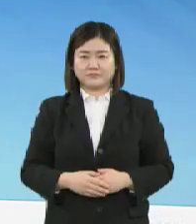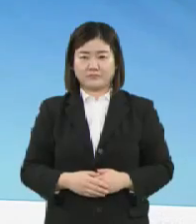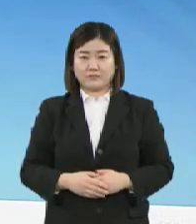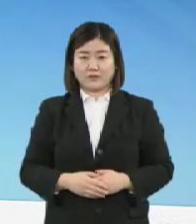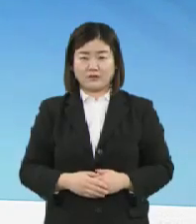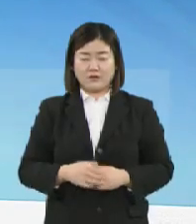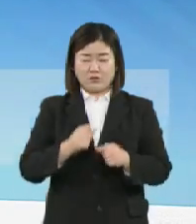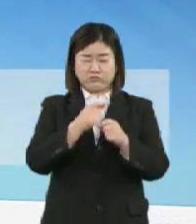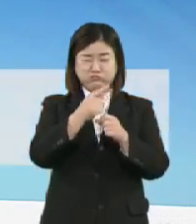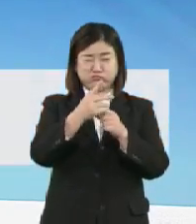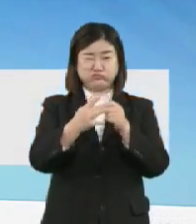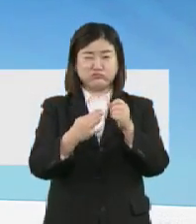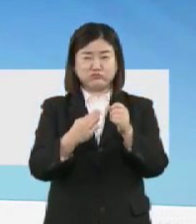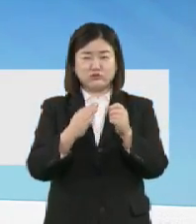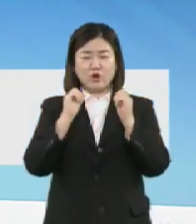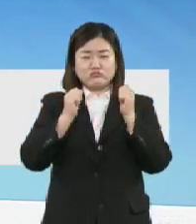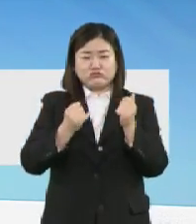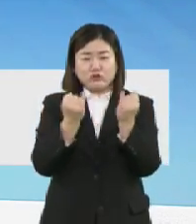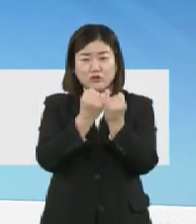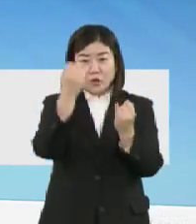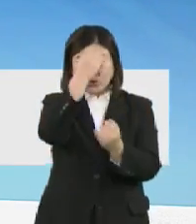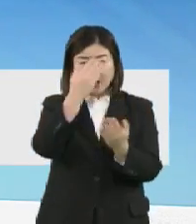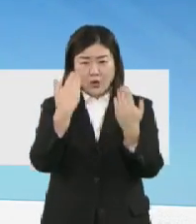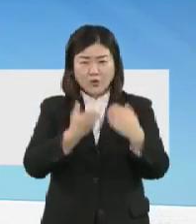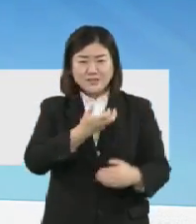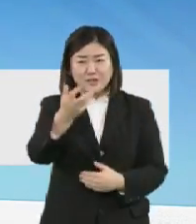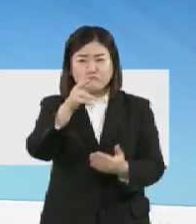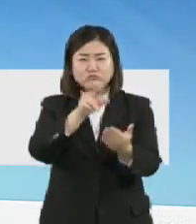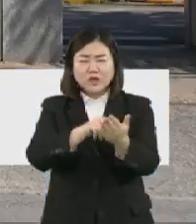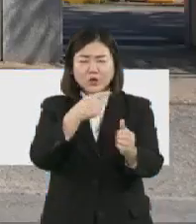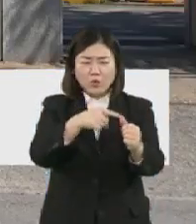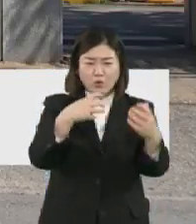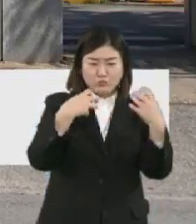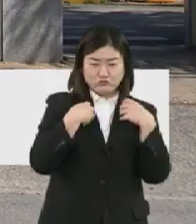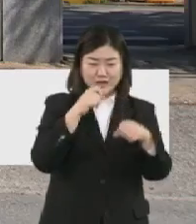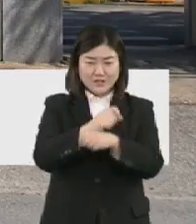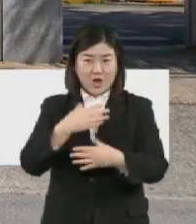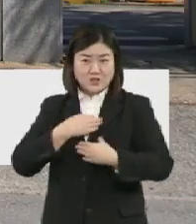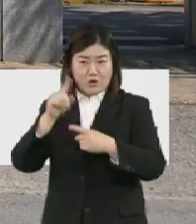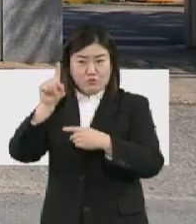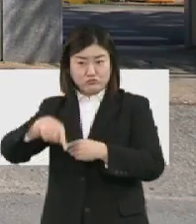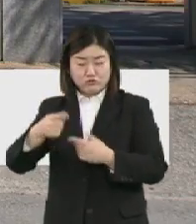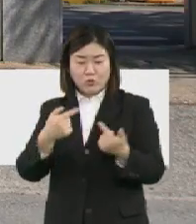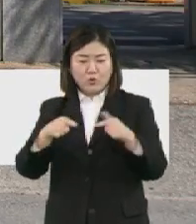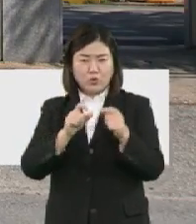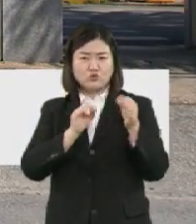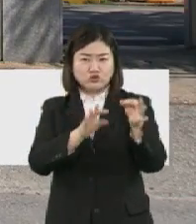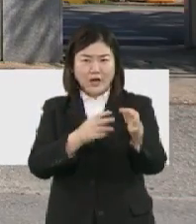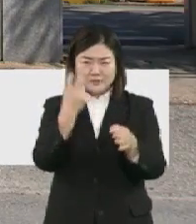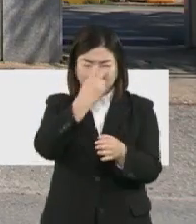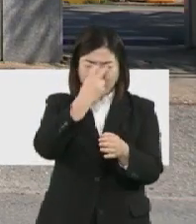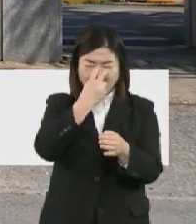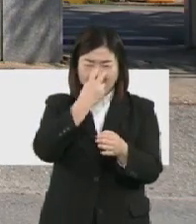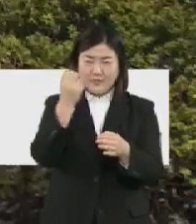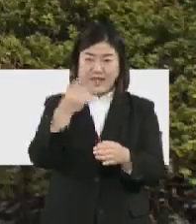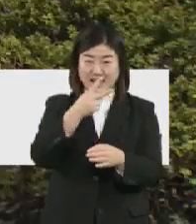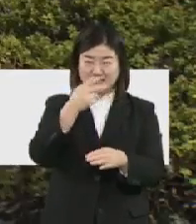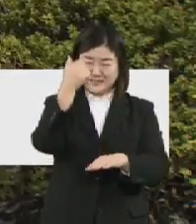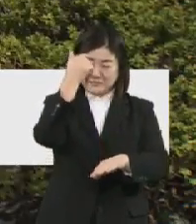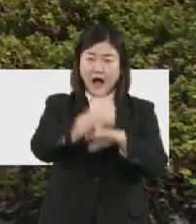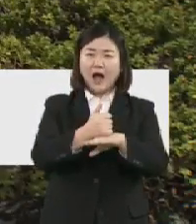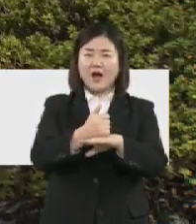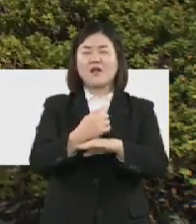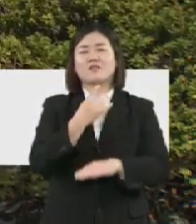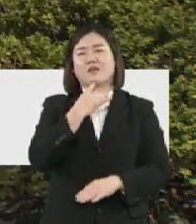소년을 끌어온 부여 요구에 이전 문제가 교육부와 행정안전부의 공동투자 심사위원회 재심사 끝에